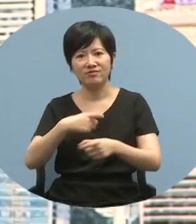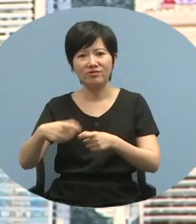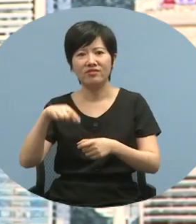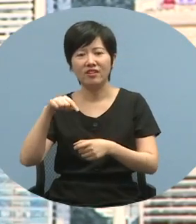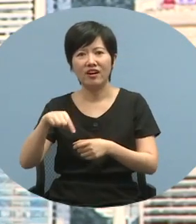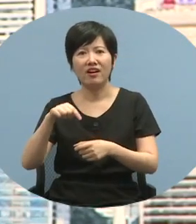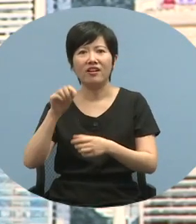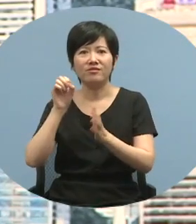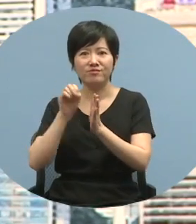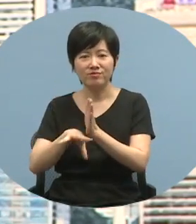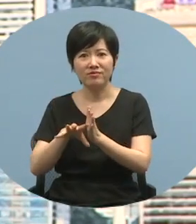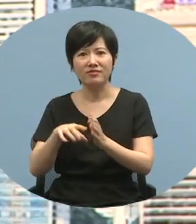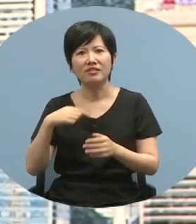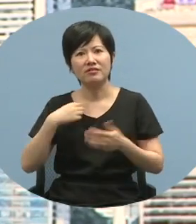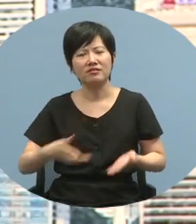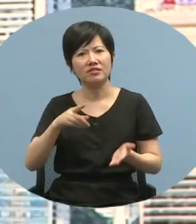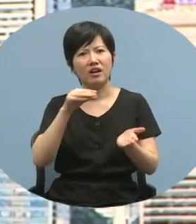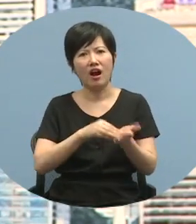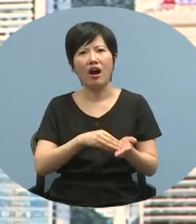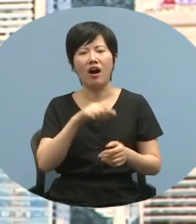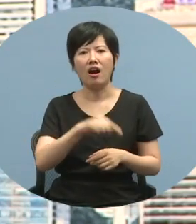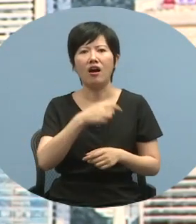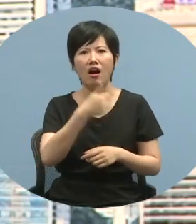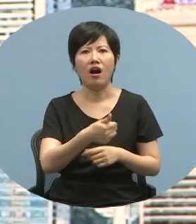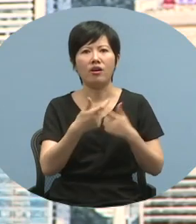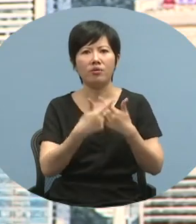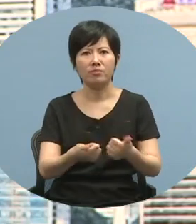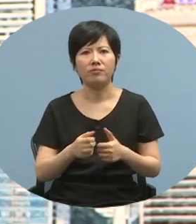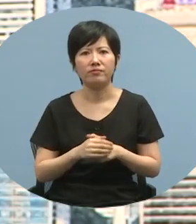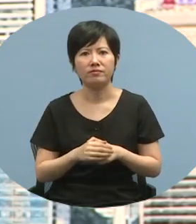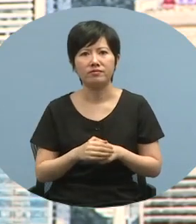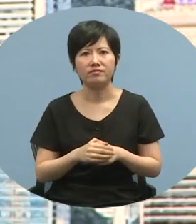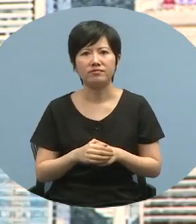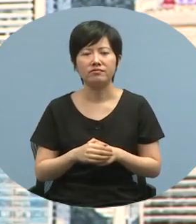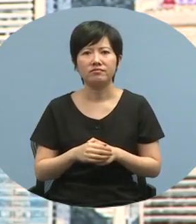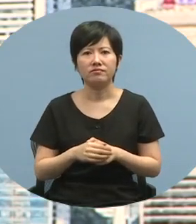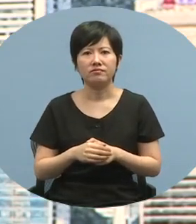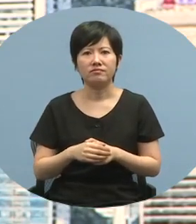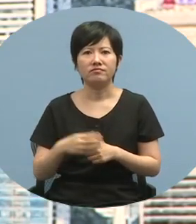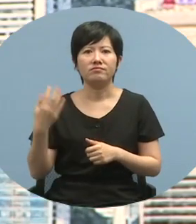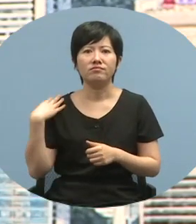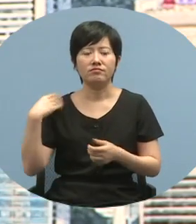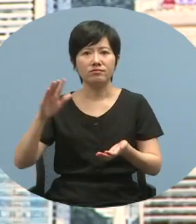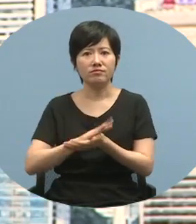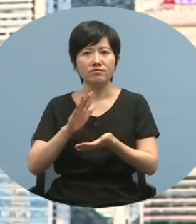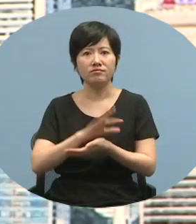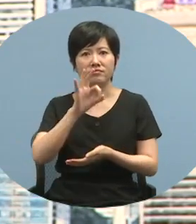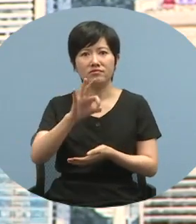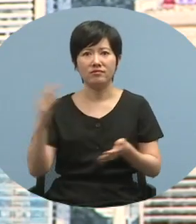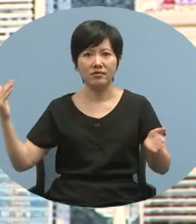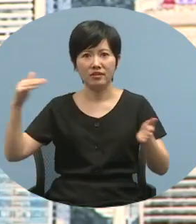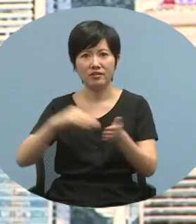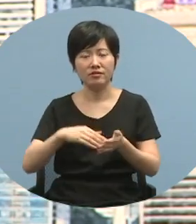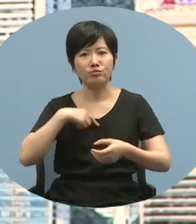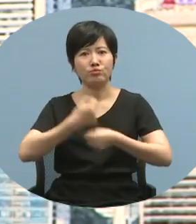前景，我覺得我現在作的決定是比較合適的。這三年來我的做